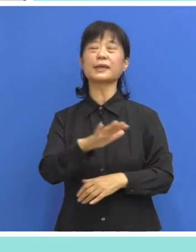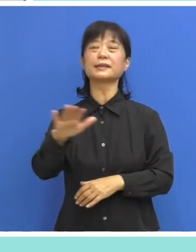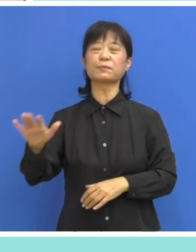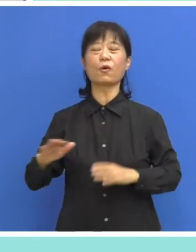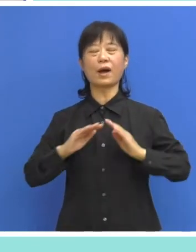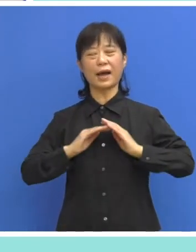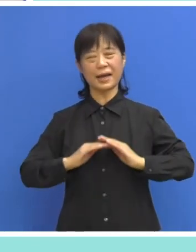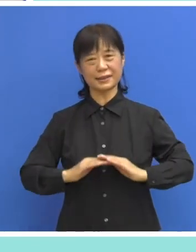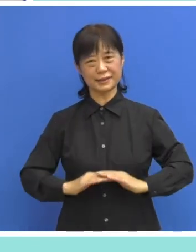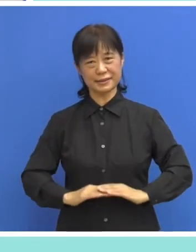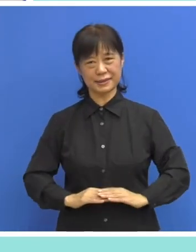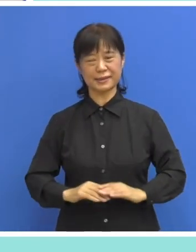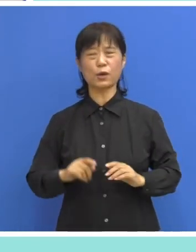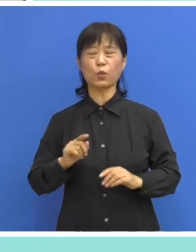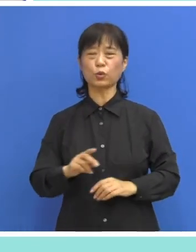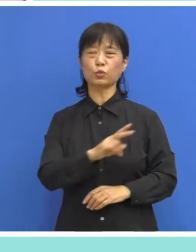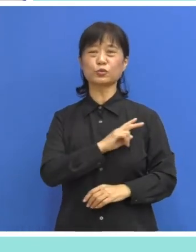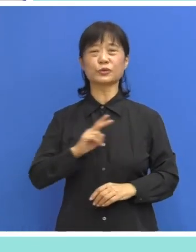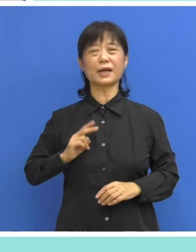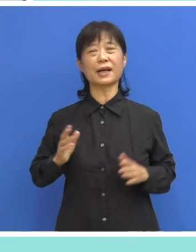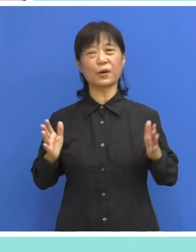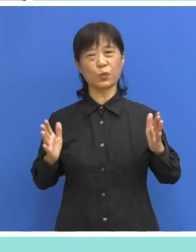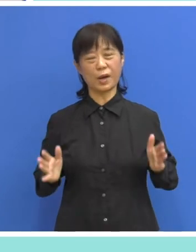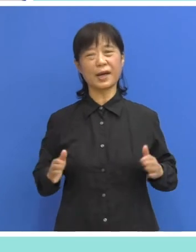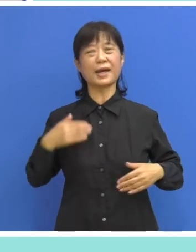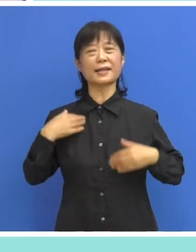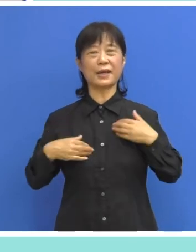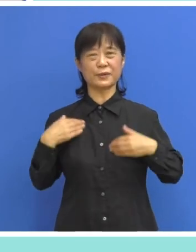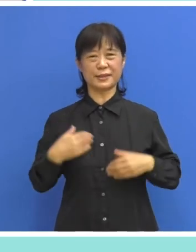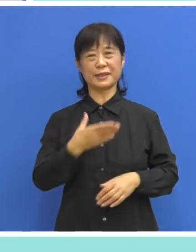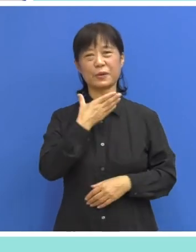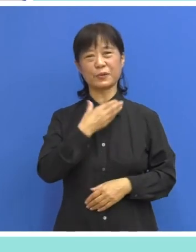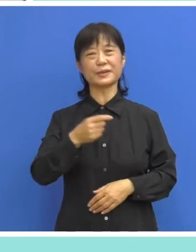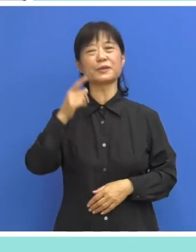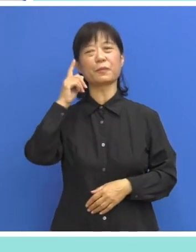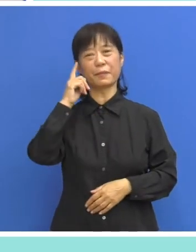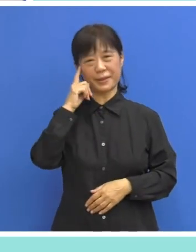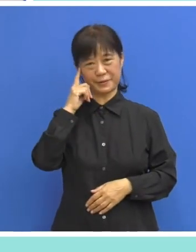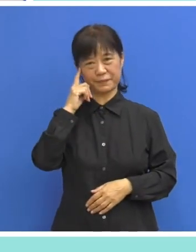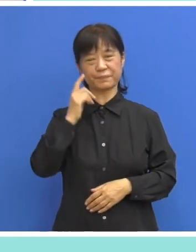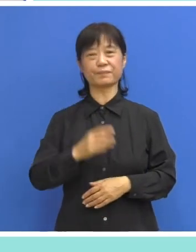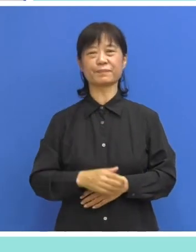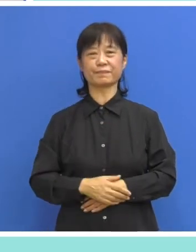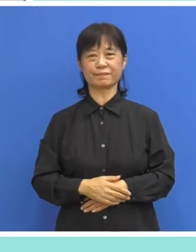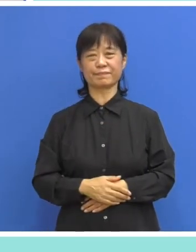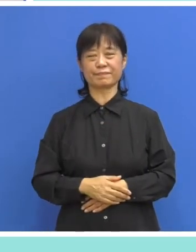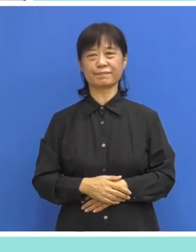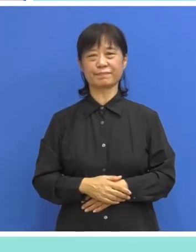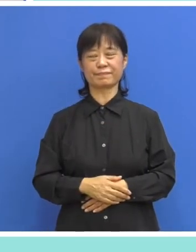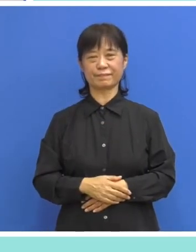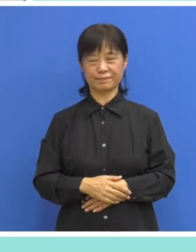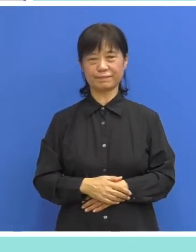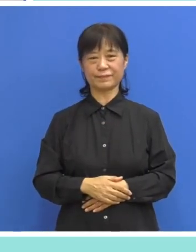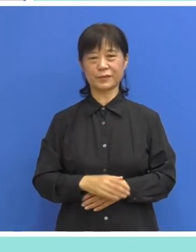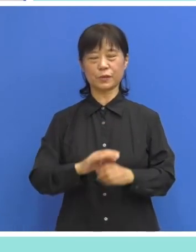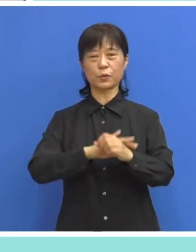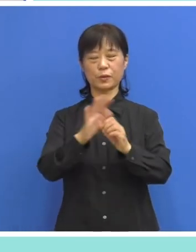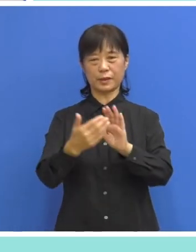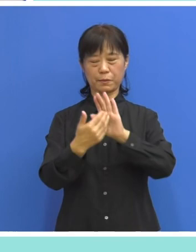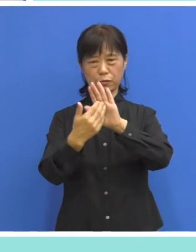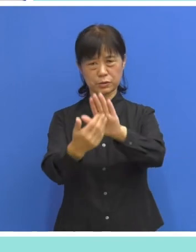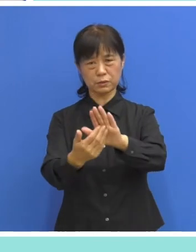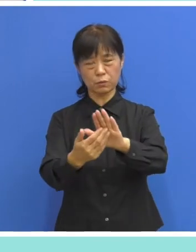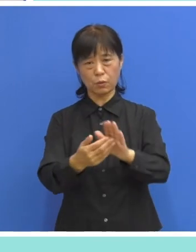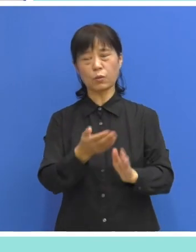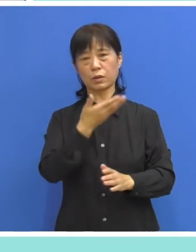して、この2日間楽しんでいただきたいと思っています。しっかりと感染症対策を講じることも大事